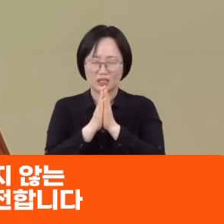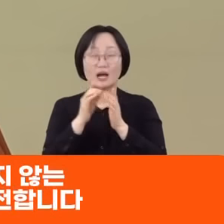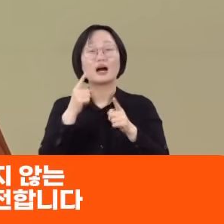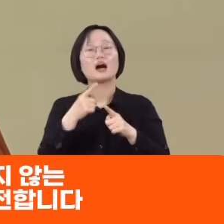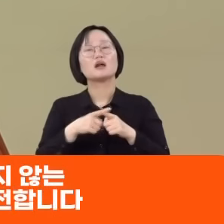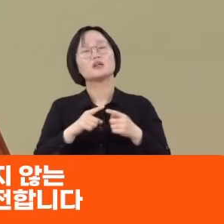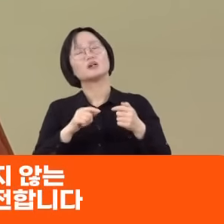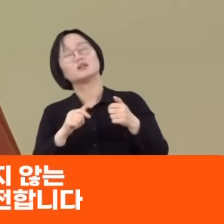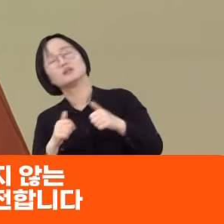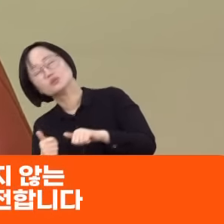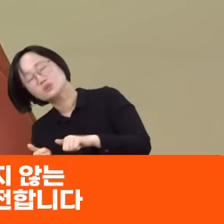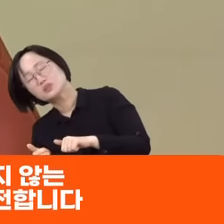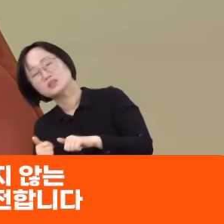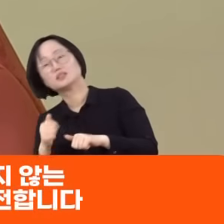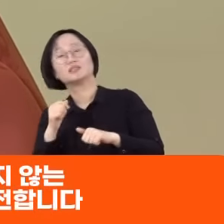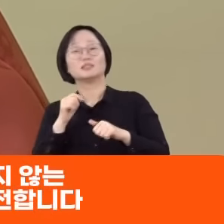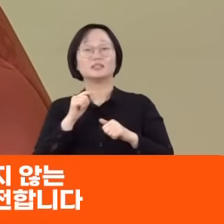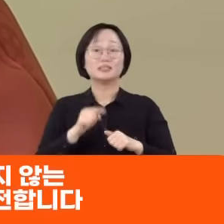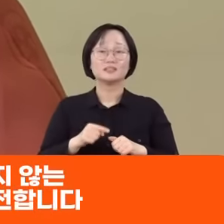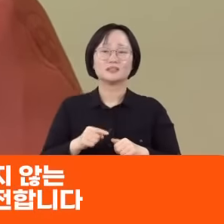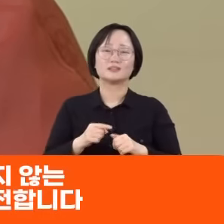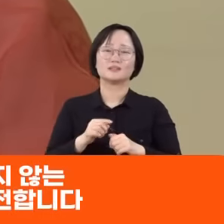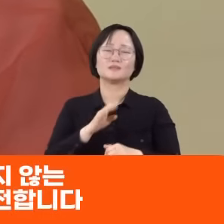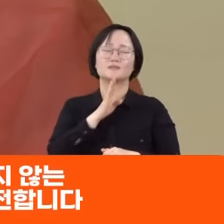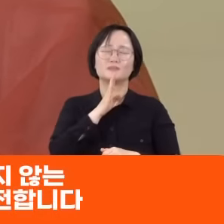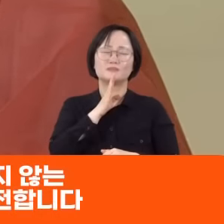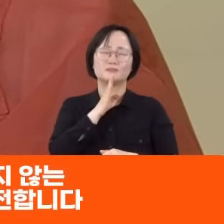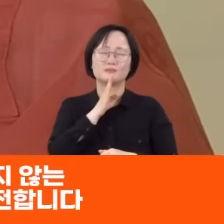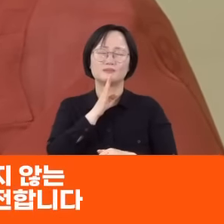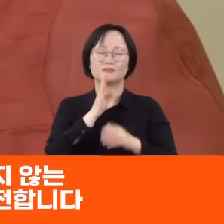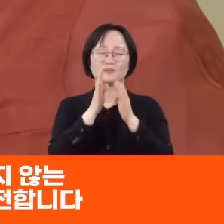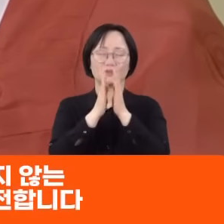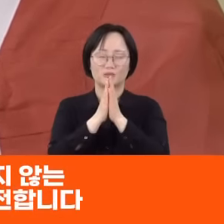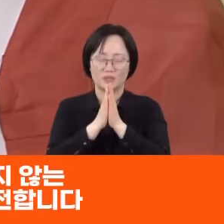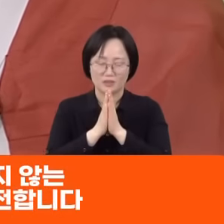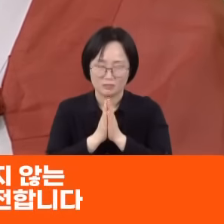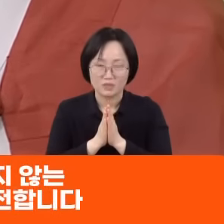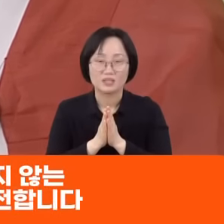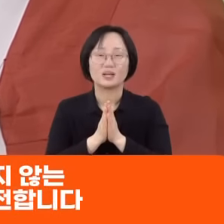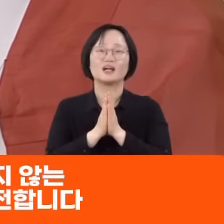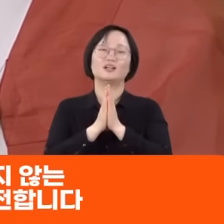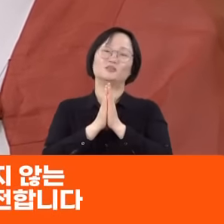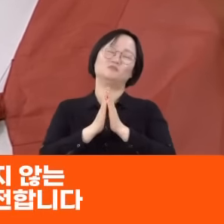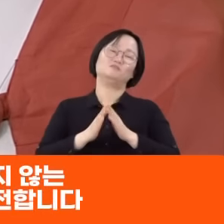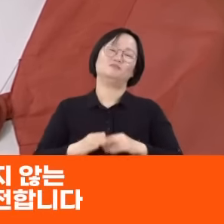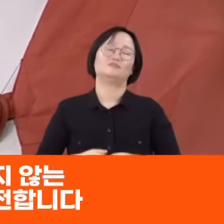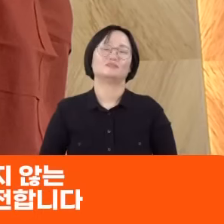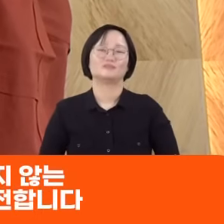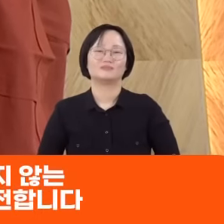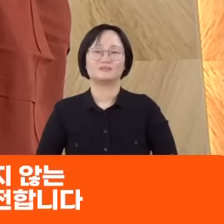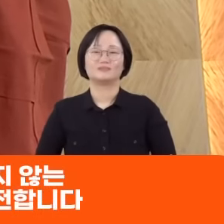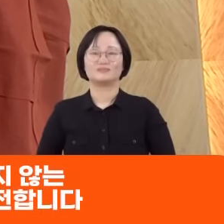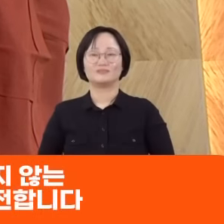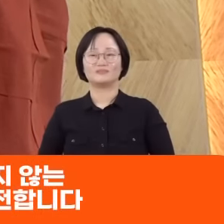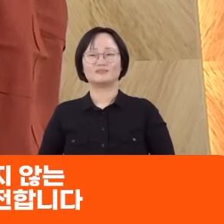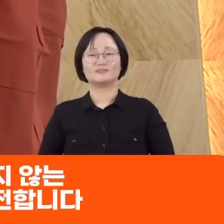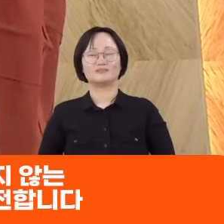죽기를 간절히 발언합니다고 부처님께 빌어봅니다